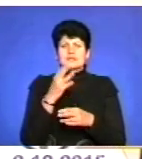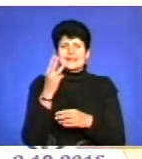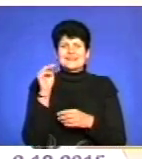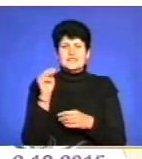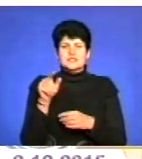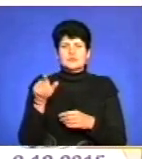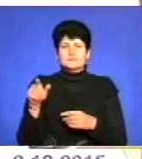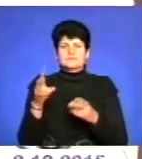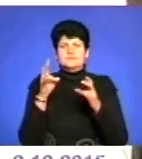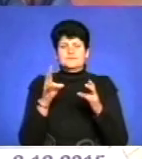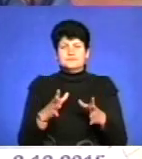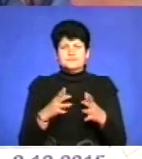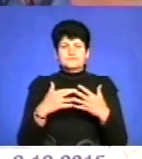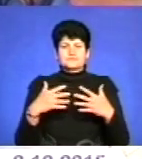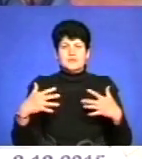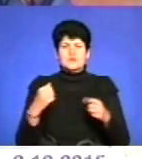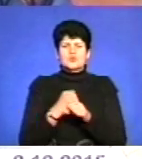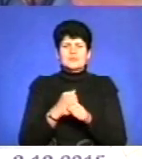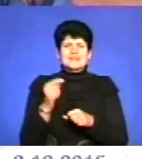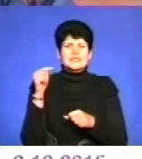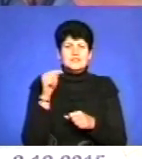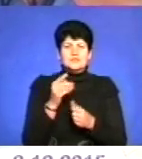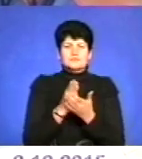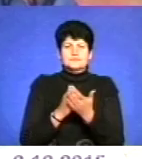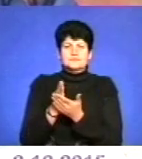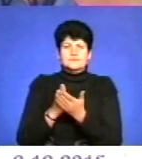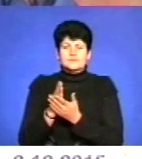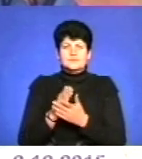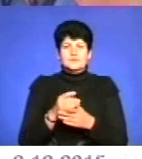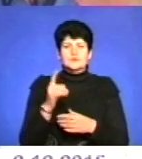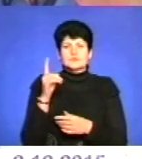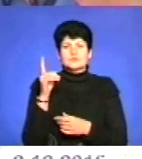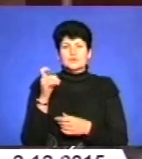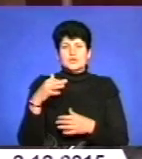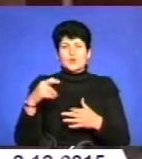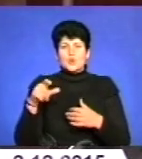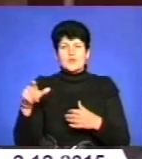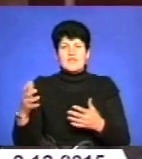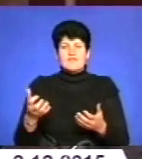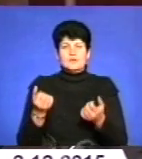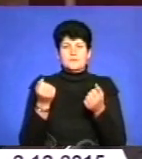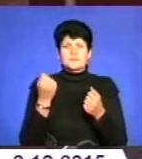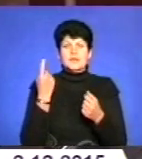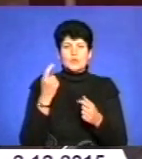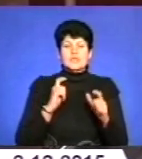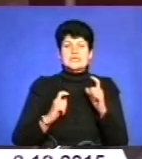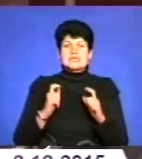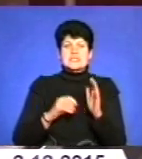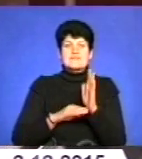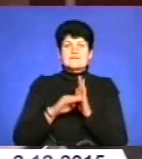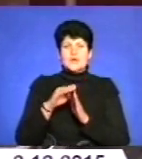та травмованих. Зроблено тисячі оперативних втручань. Сотні людей врятовано. На одній із сесій Верховної Ради